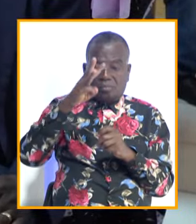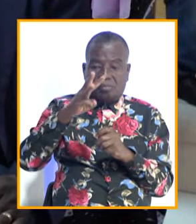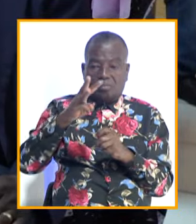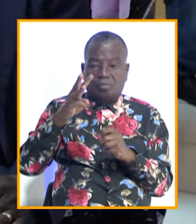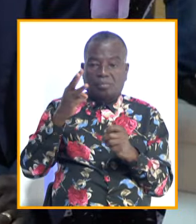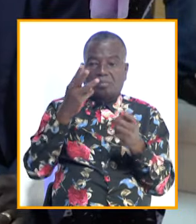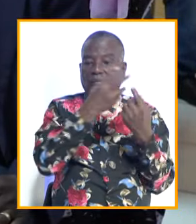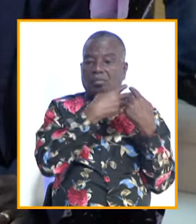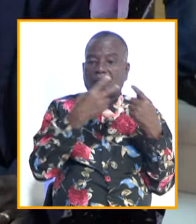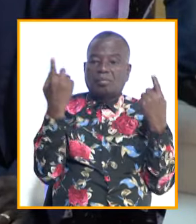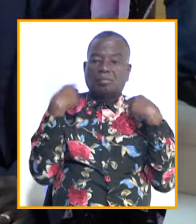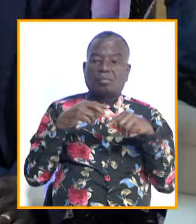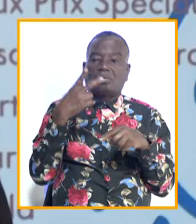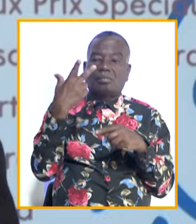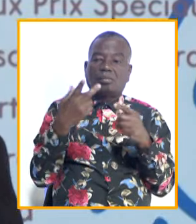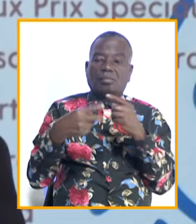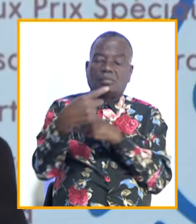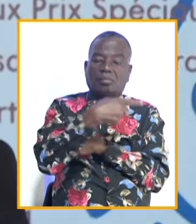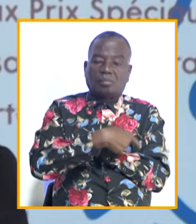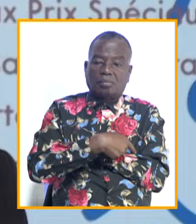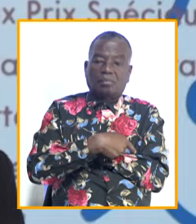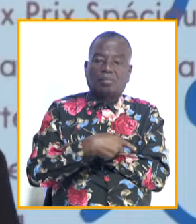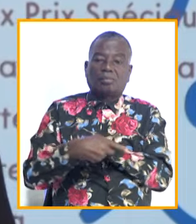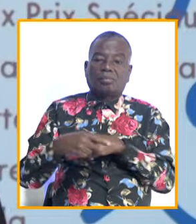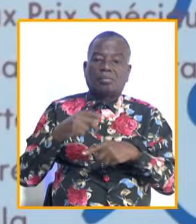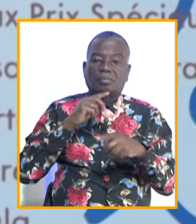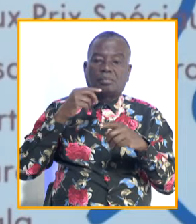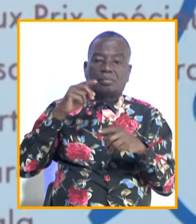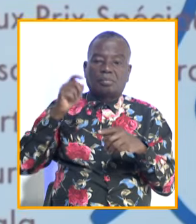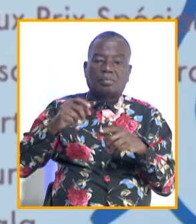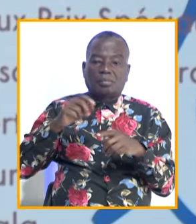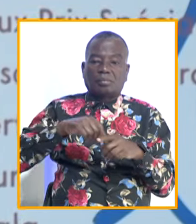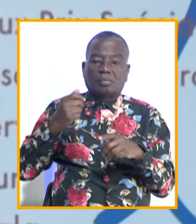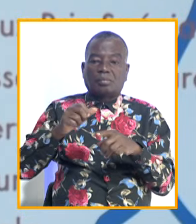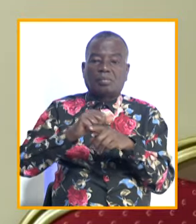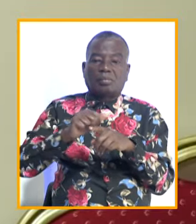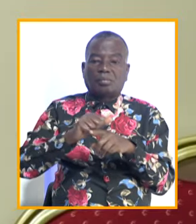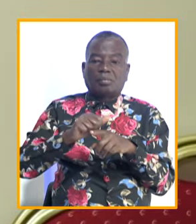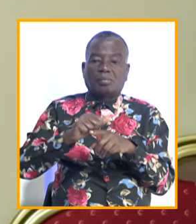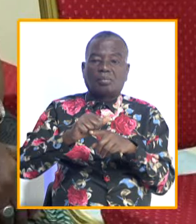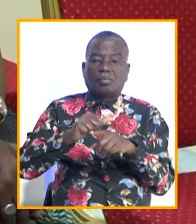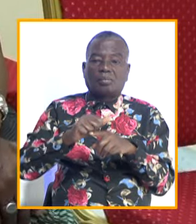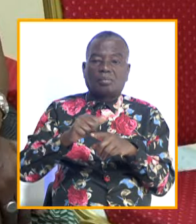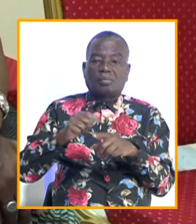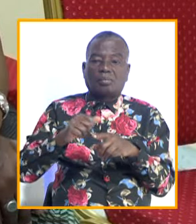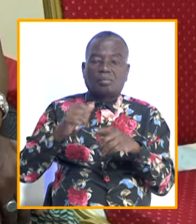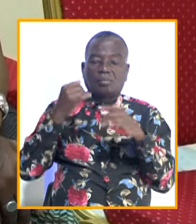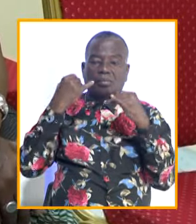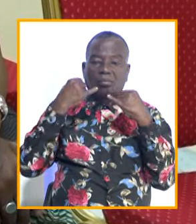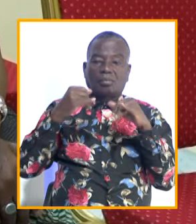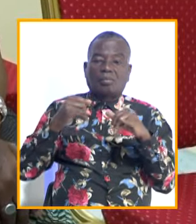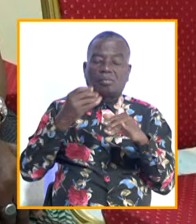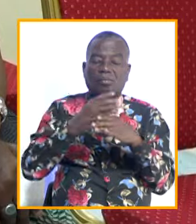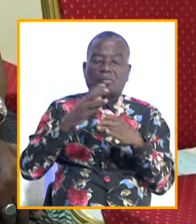heures durant. À l'initiative de la Fondation Africa Innova, il est question entre autres de formation, de financement et de partage